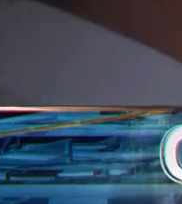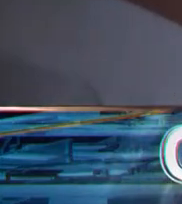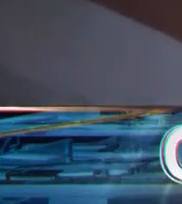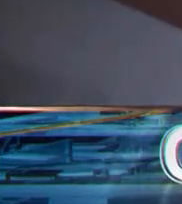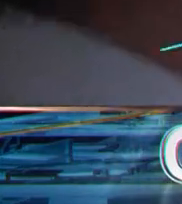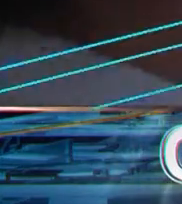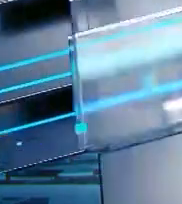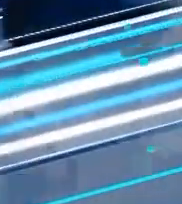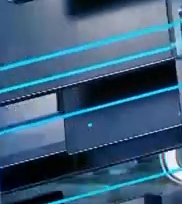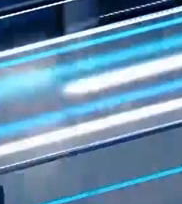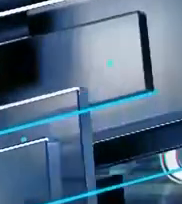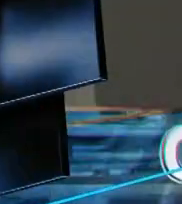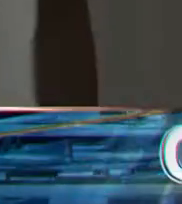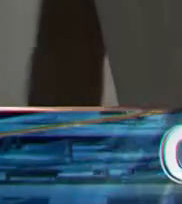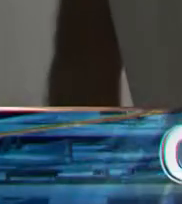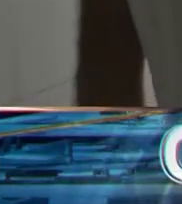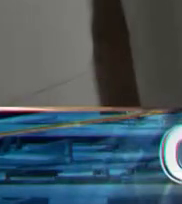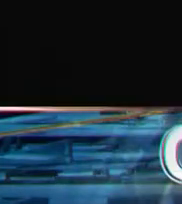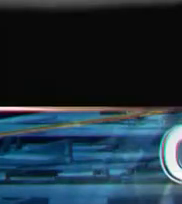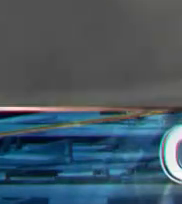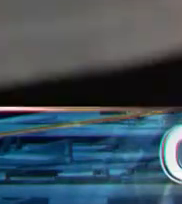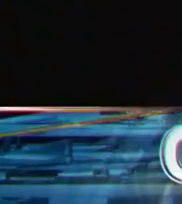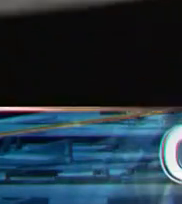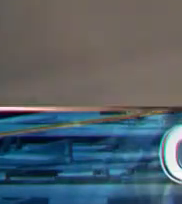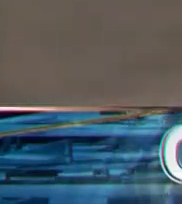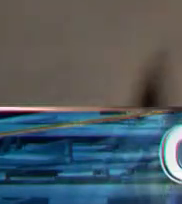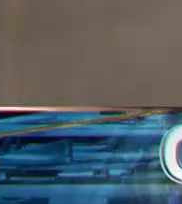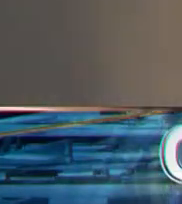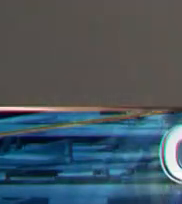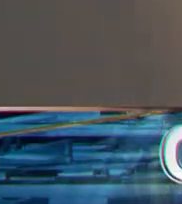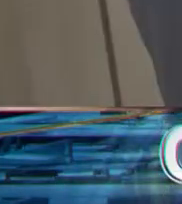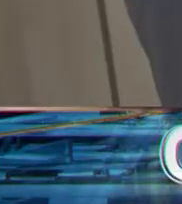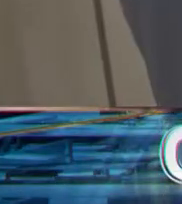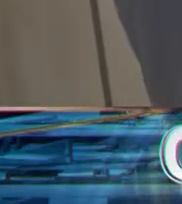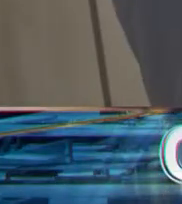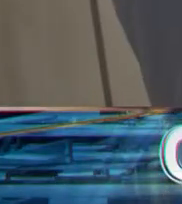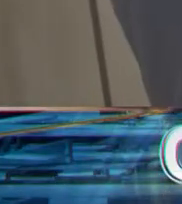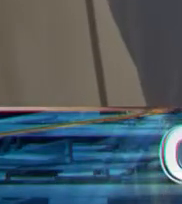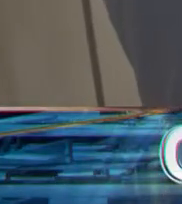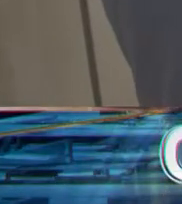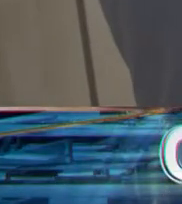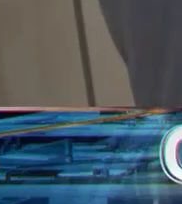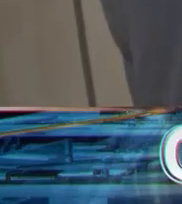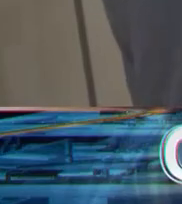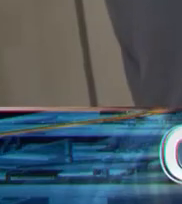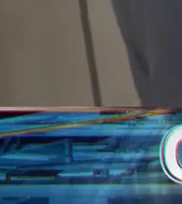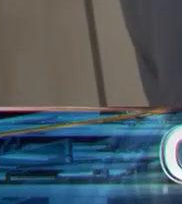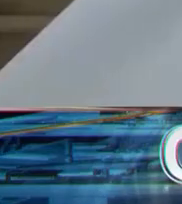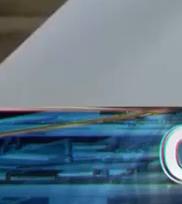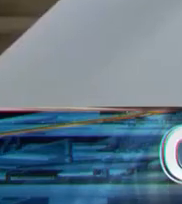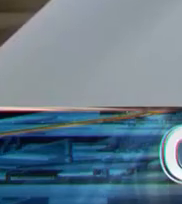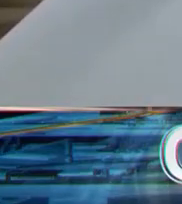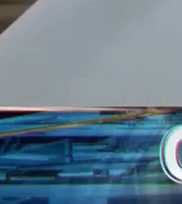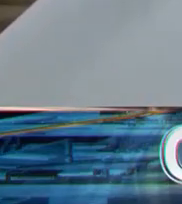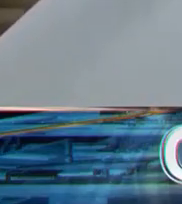пожаров. Ни совести, ни чести. Преступная группа в Емекши-Казахском районе избила и нанесла ножевое